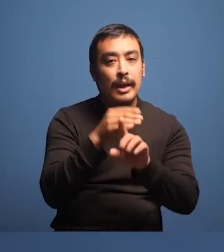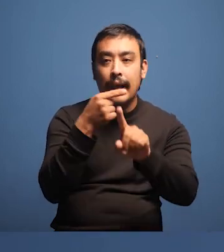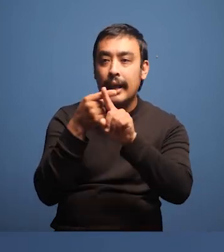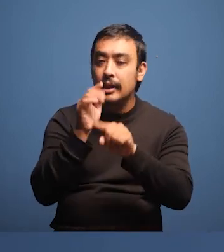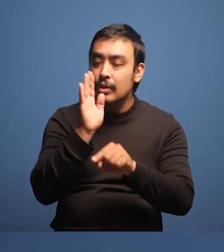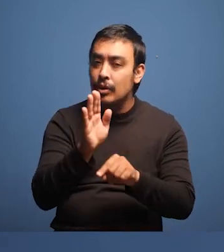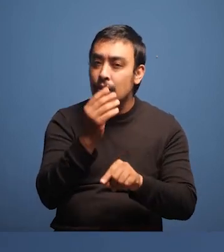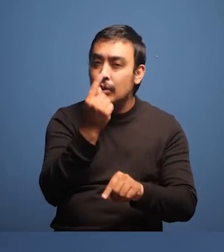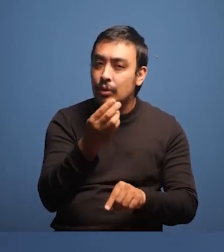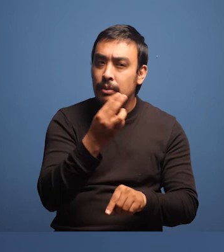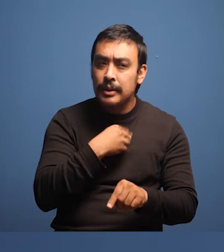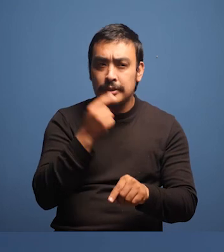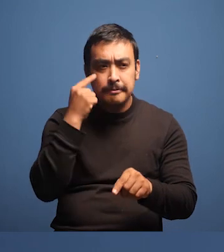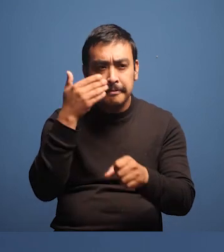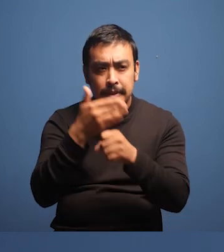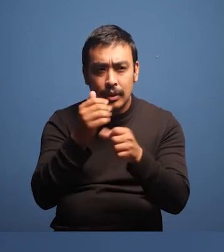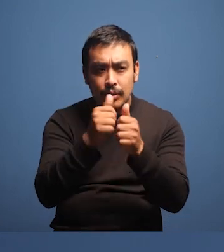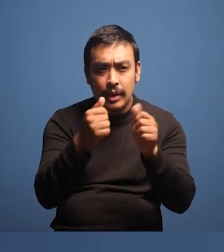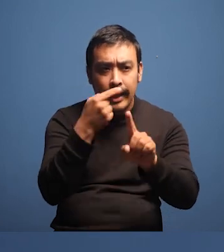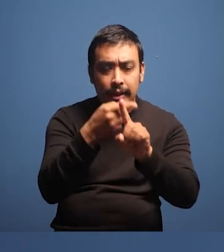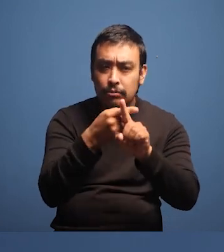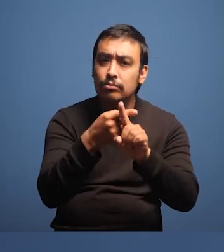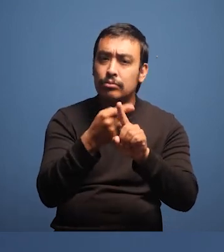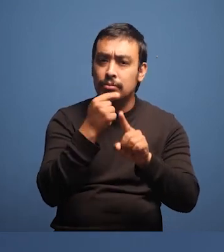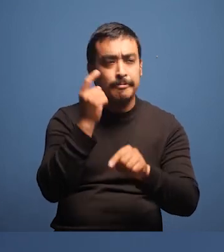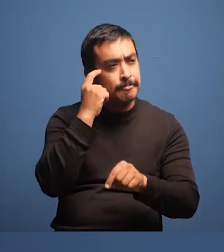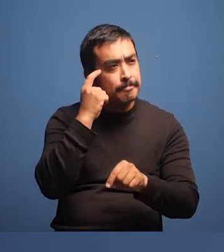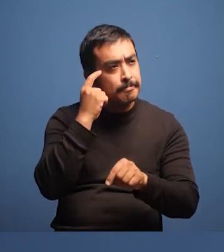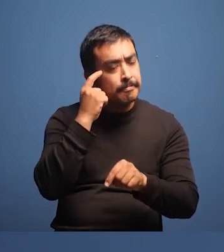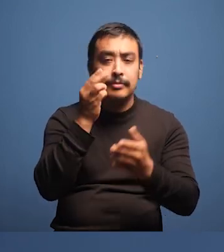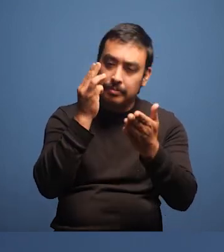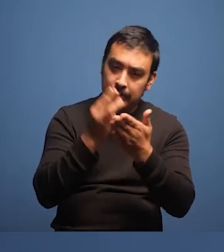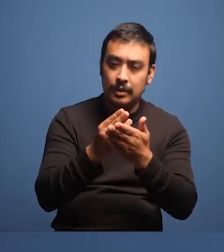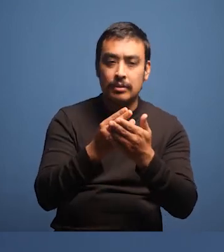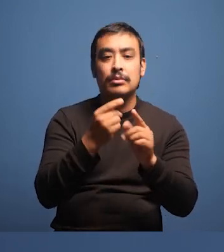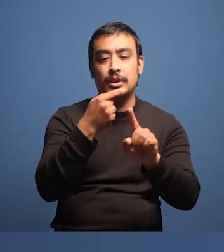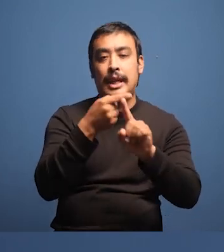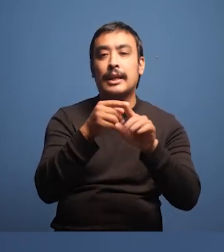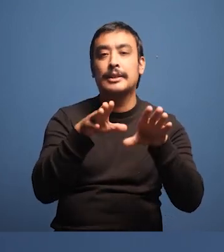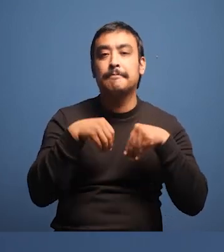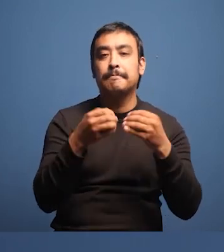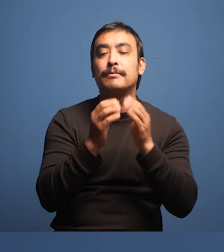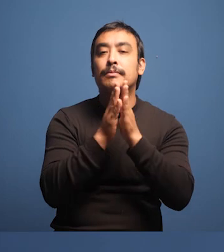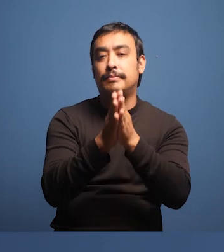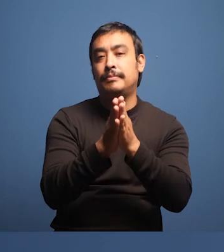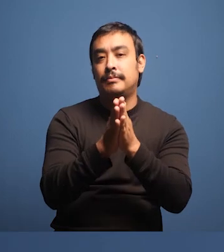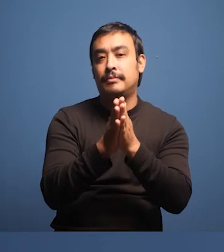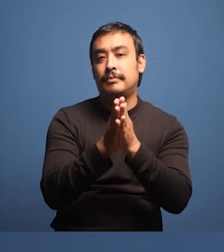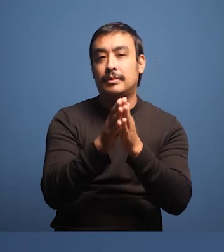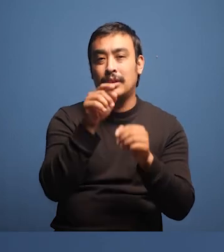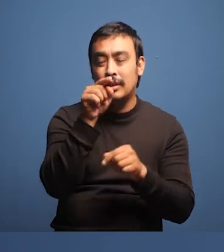हुनुहुन्छ के कस्तो इन्टेन्सनले एड हुँदै हुनुहुन्छ भन्ने बारेमा सोचेर बल्ल उहाँहरुसँग कनेक्ट हुनु भनेर चाहिँ हामीले अनुरोध गर्न चाहे ताकि तपाई